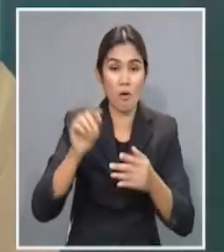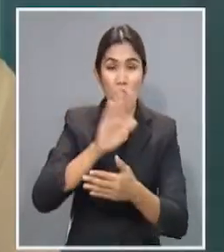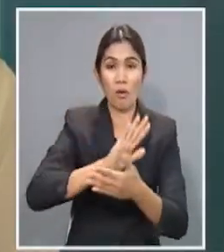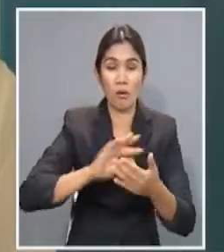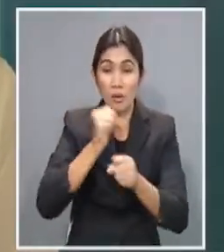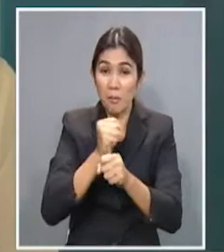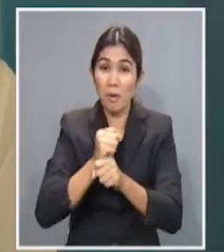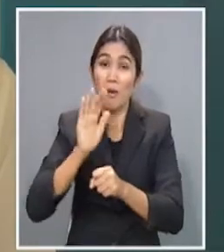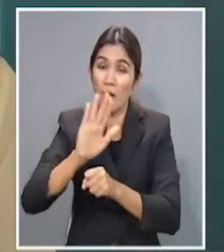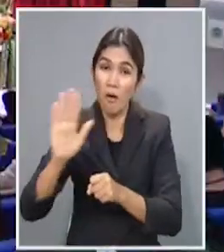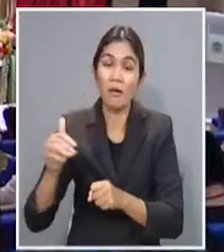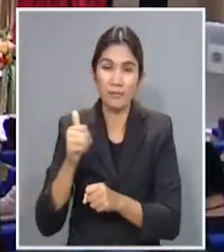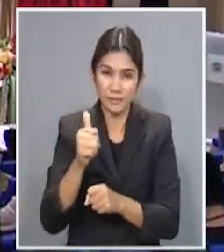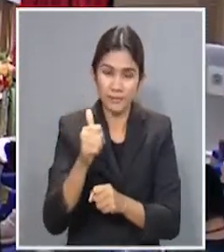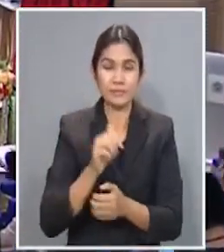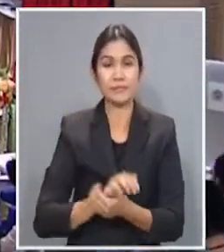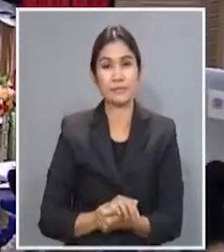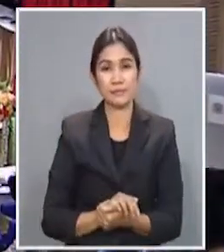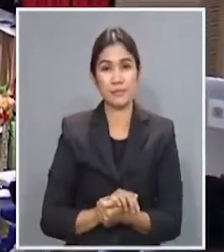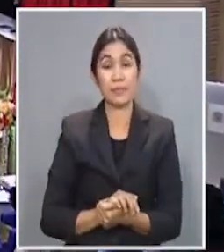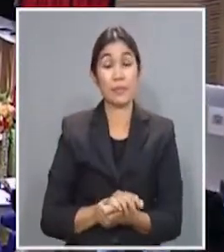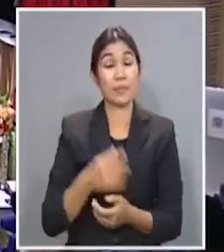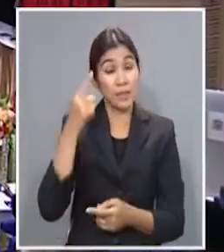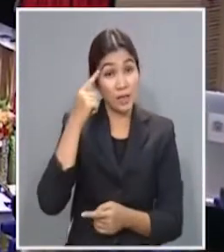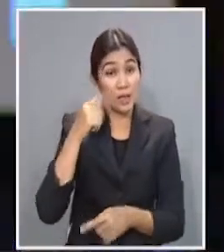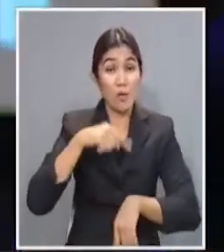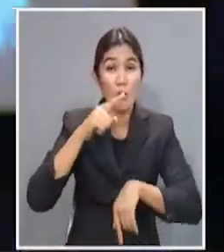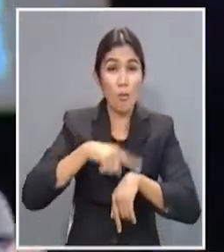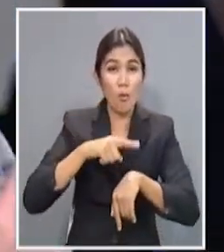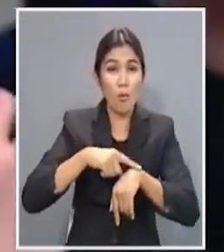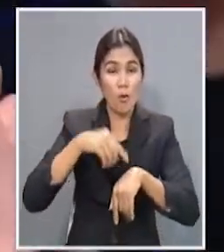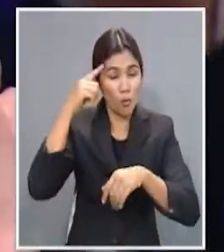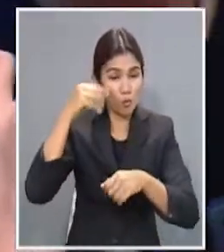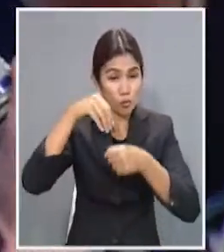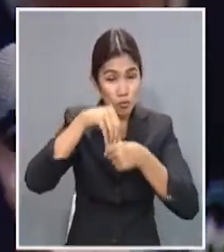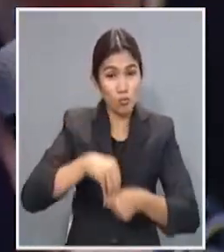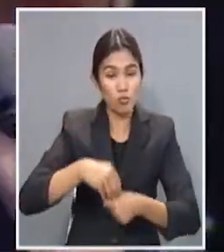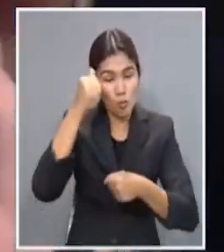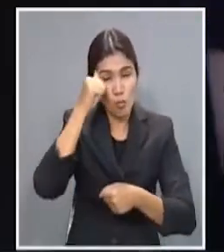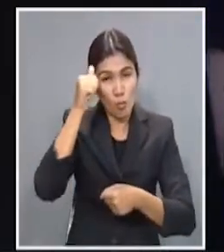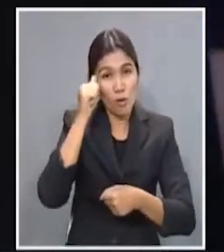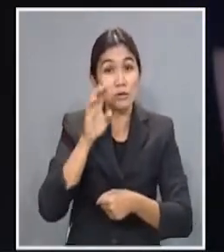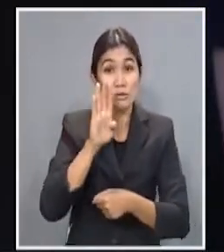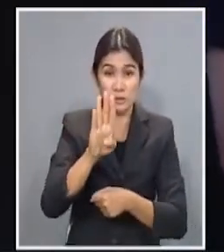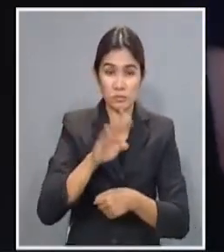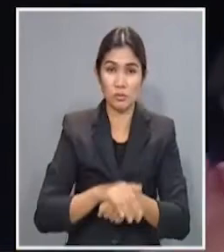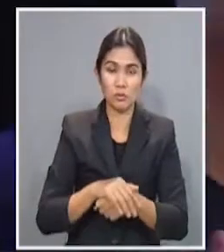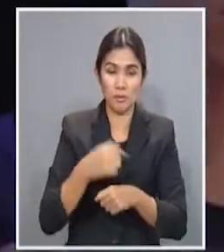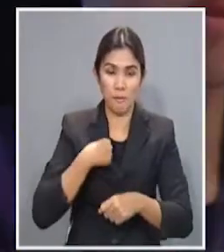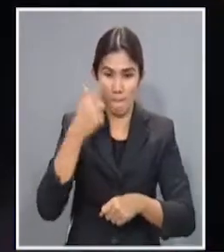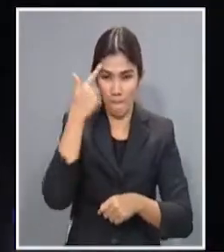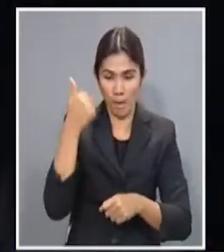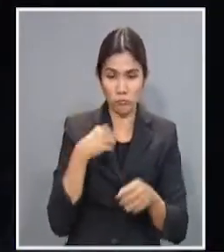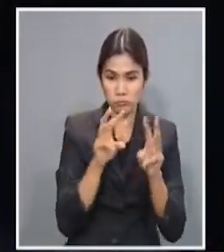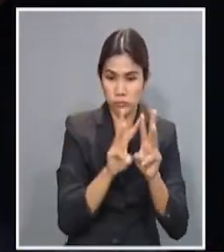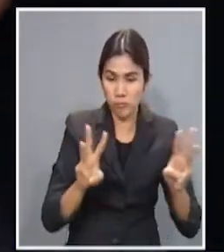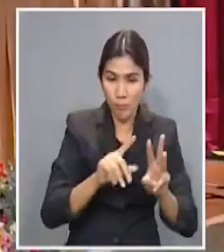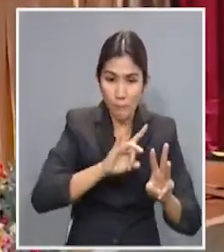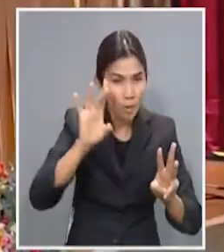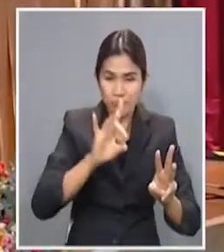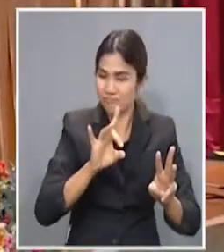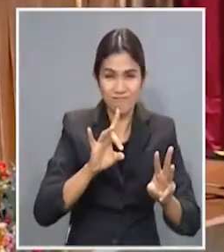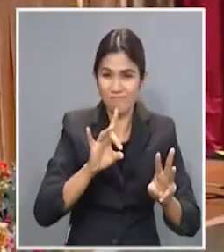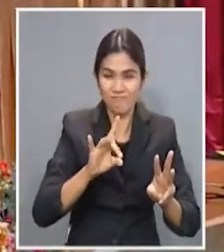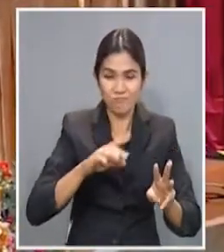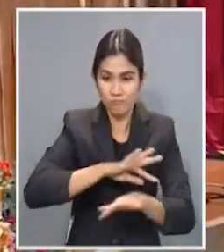งานของน้องหรือประเทศของเราได้ครับ ภายในระยะเวลาเข้าค่าย4วันน้องๆจะไม่ได้ฝึกแค่สร้างเว็บไซต์เพียงอย่างเดียวค่ะแต่จะได้